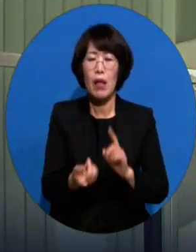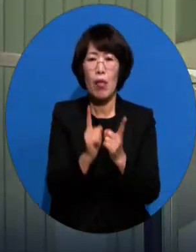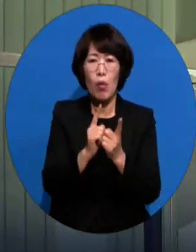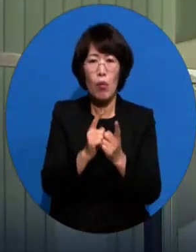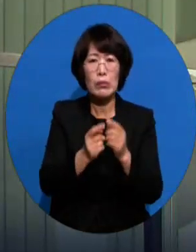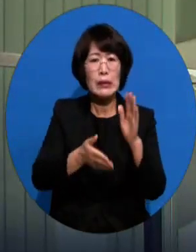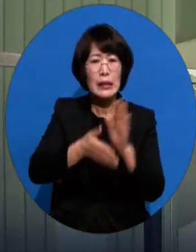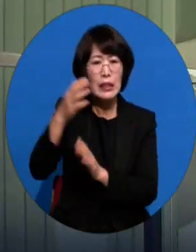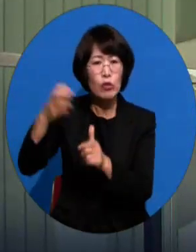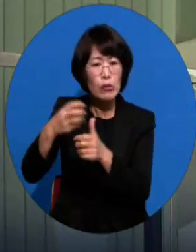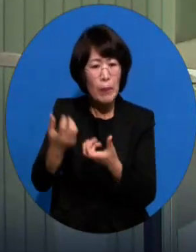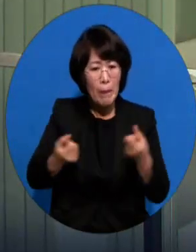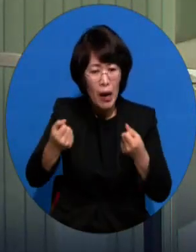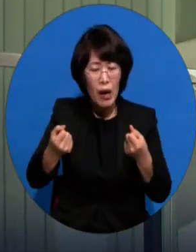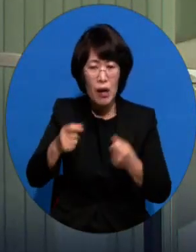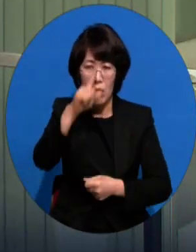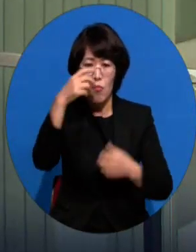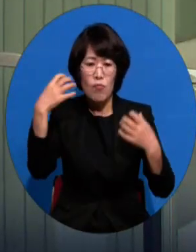시군이 쪼개져서